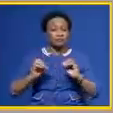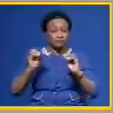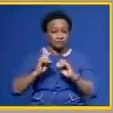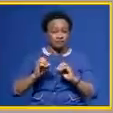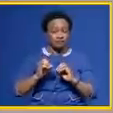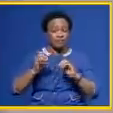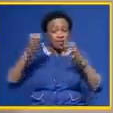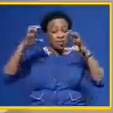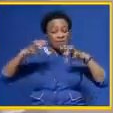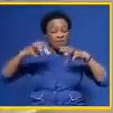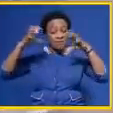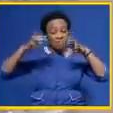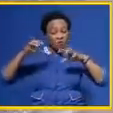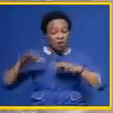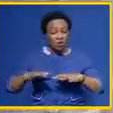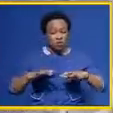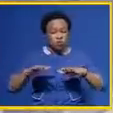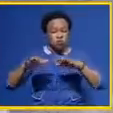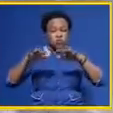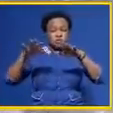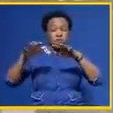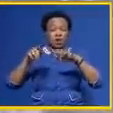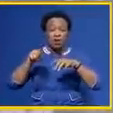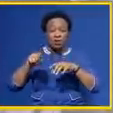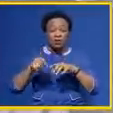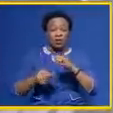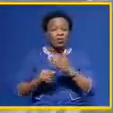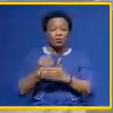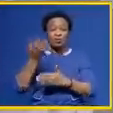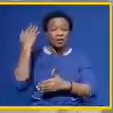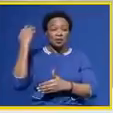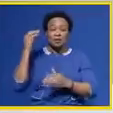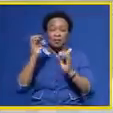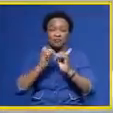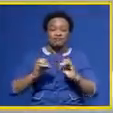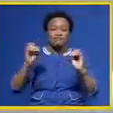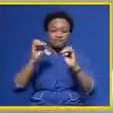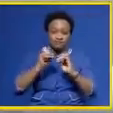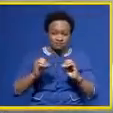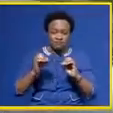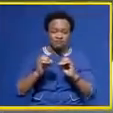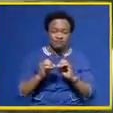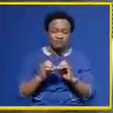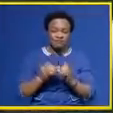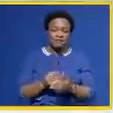mafuriko, na mvua hiyo pia inatajwa kwamba haijawahi kushuhudiwa kwenye kisiwa hicho.